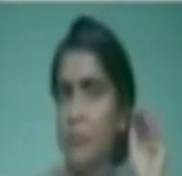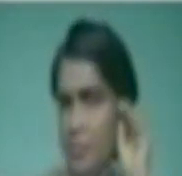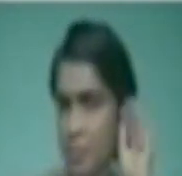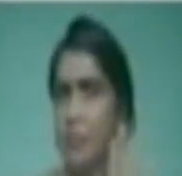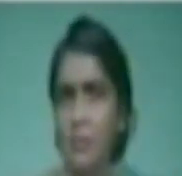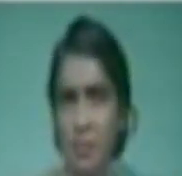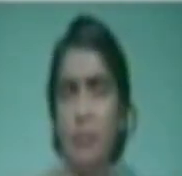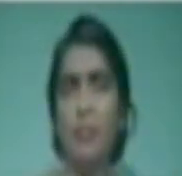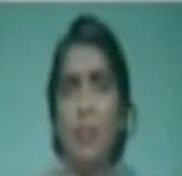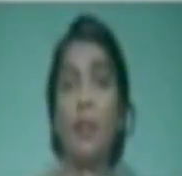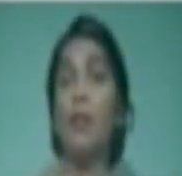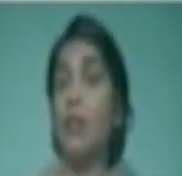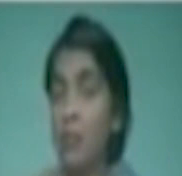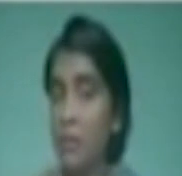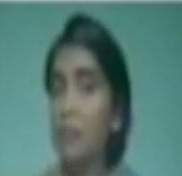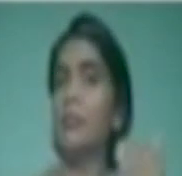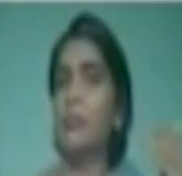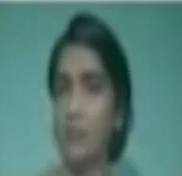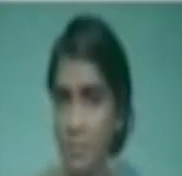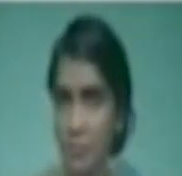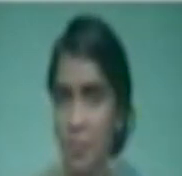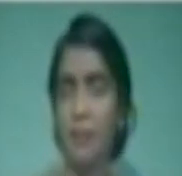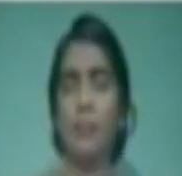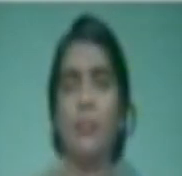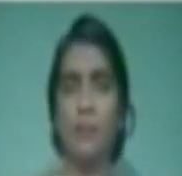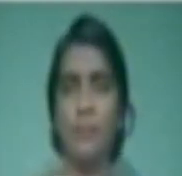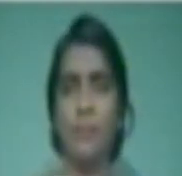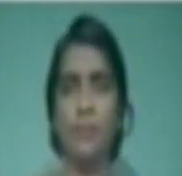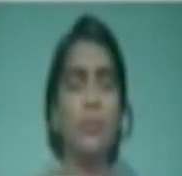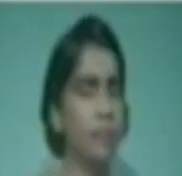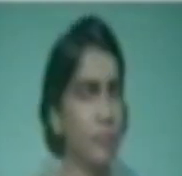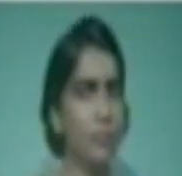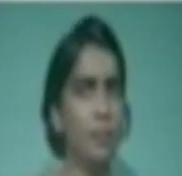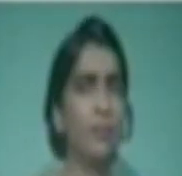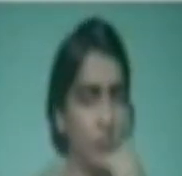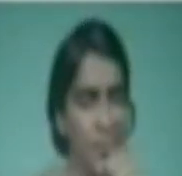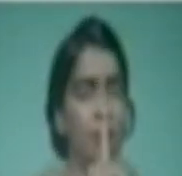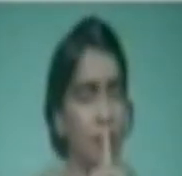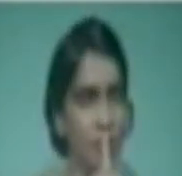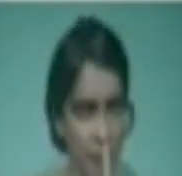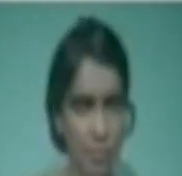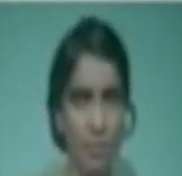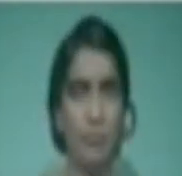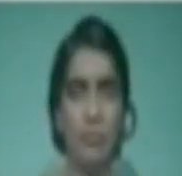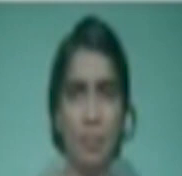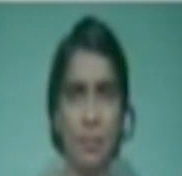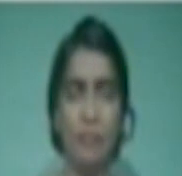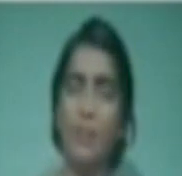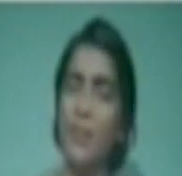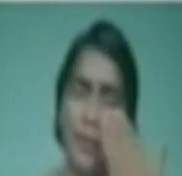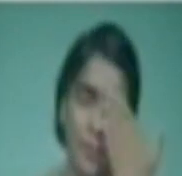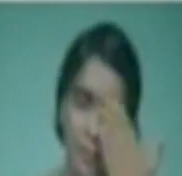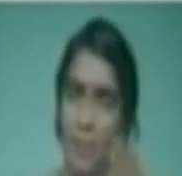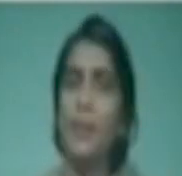තිබෙනවා මේක තව දුරටත් දීර්ඝ කරන්නට යනවායි කියලා. මම ඔබතුමාගෙන් ඉල්ලීමක් කරනවා, කරුණා